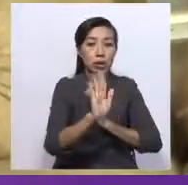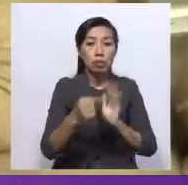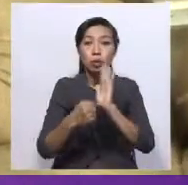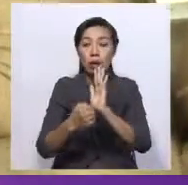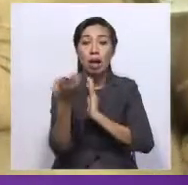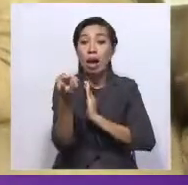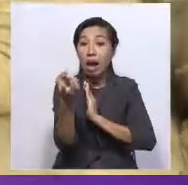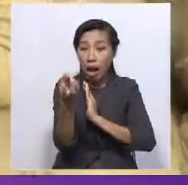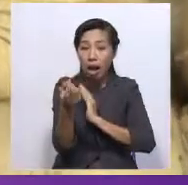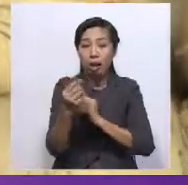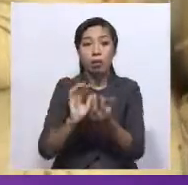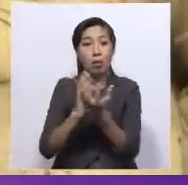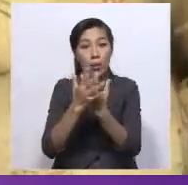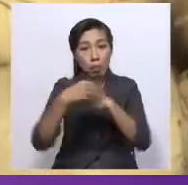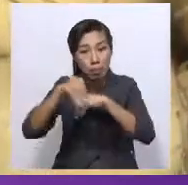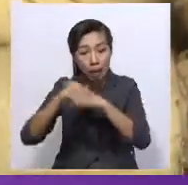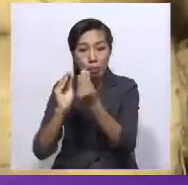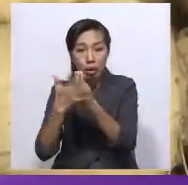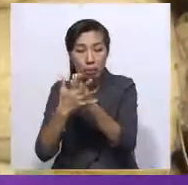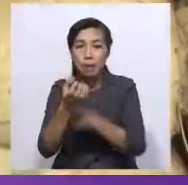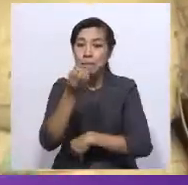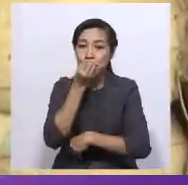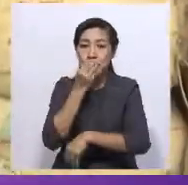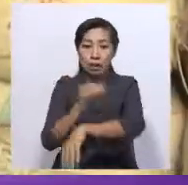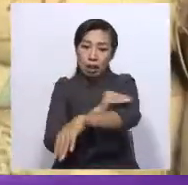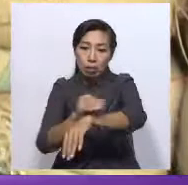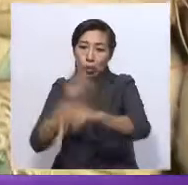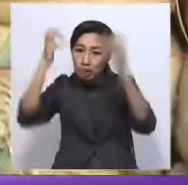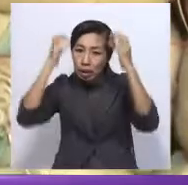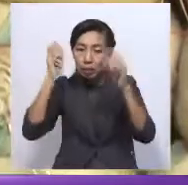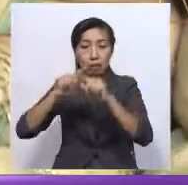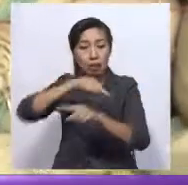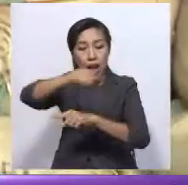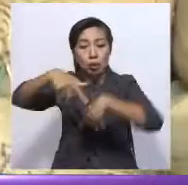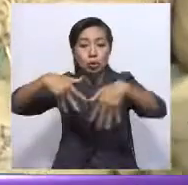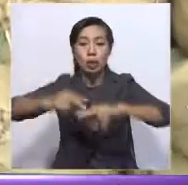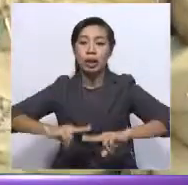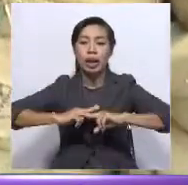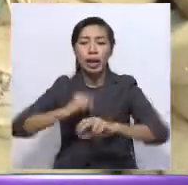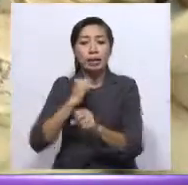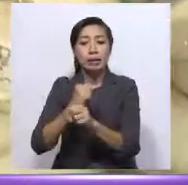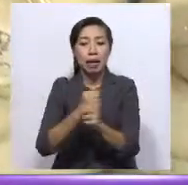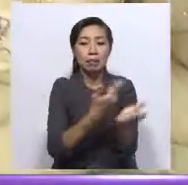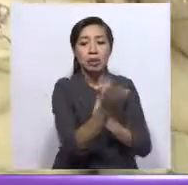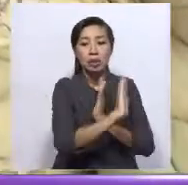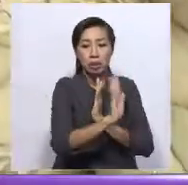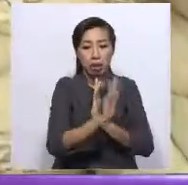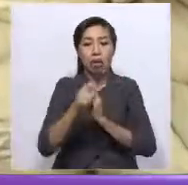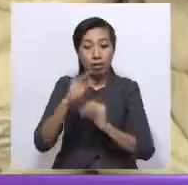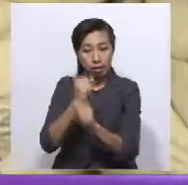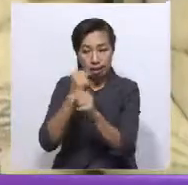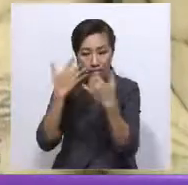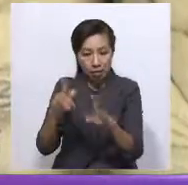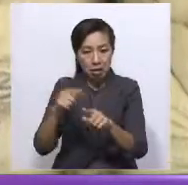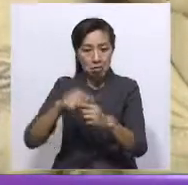ผักผลไม้อาหารน้ำยาสระผมและสบู่ซึ่งชุมชนทำได้เองไม่ยุ่งยากซับซ้อนและยังช่วยให้เศรษฐกิ